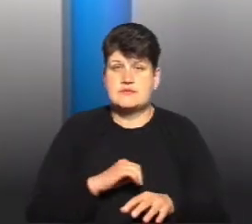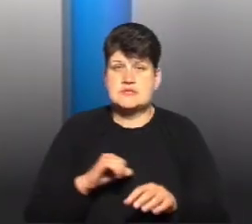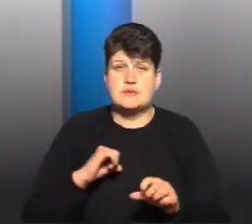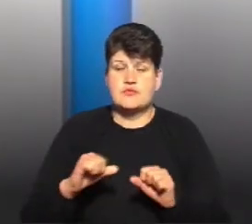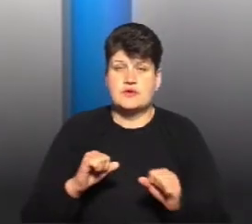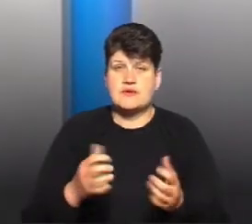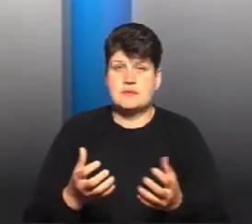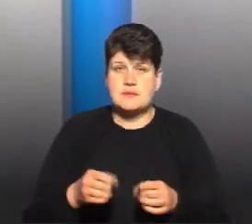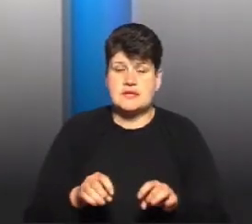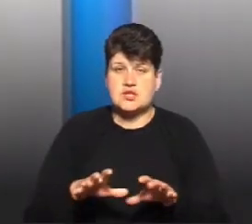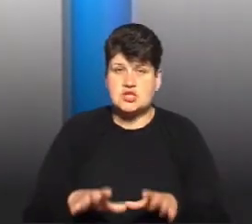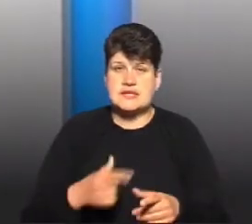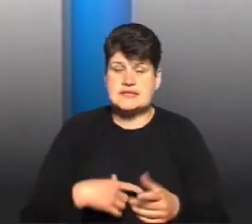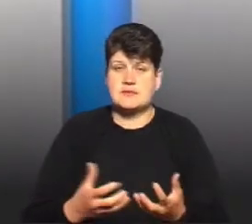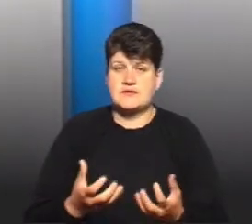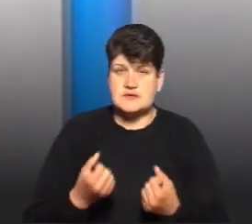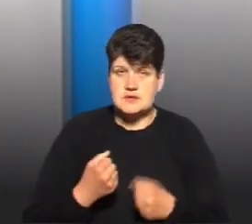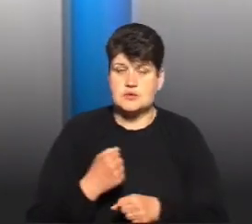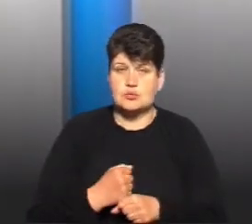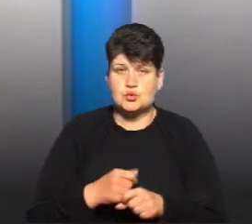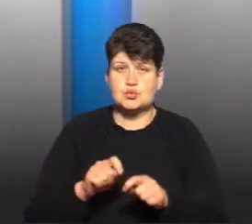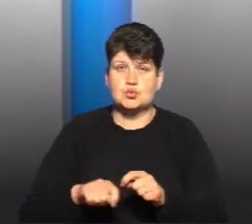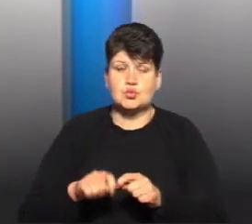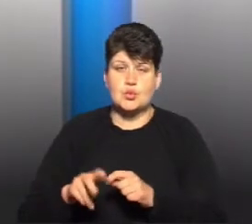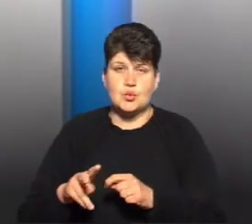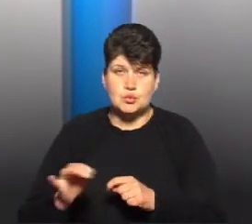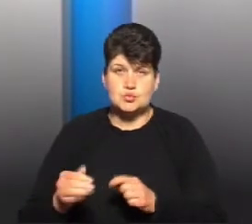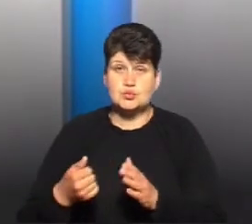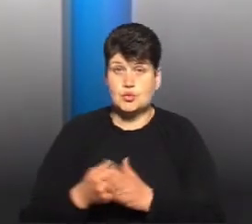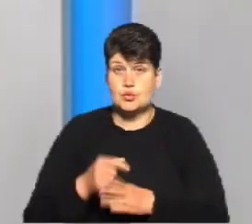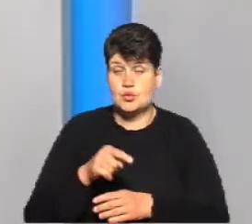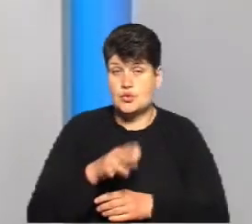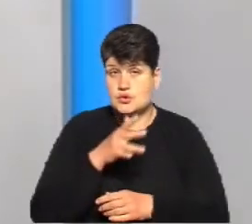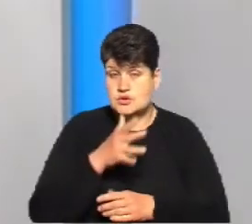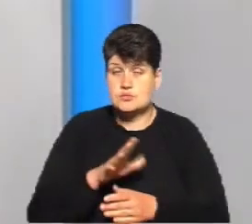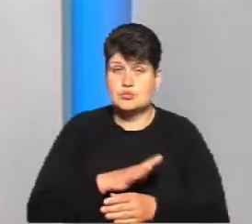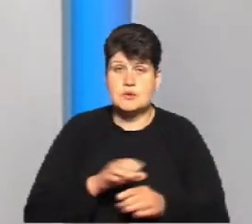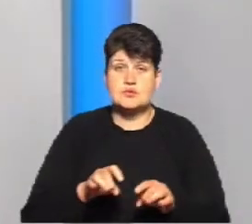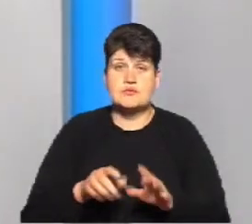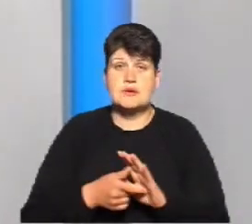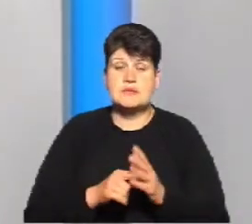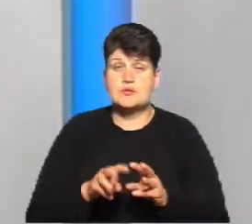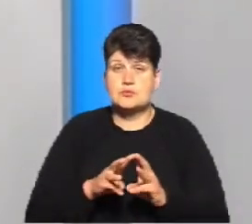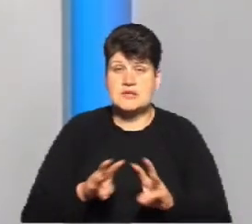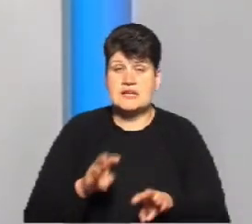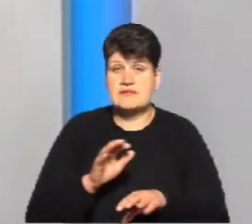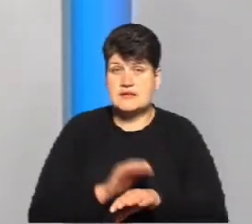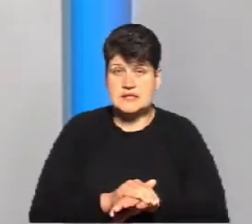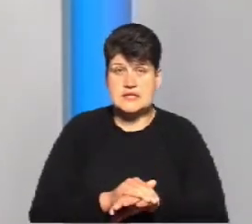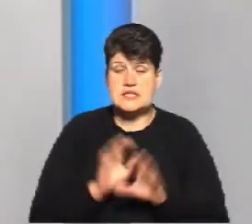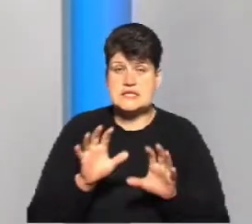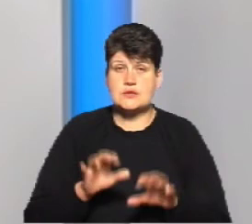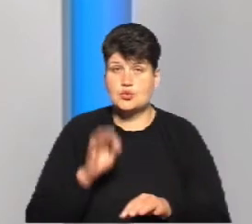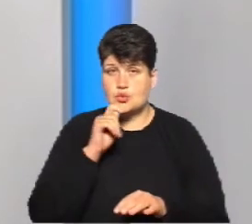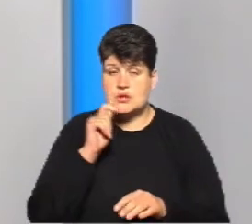себе перебрати функції такого контролю, то до того часу діяла постанова Кабінету міністрів України, яка і фактично закон України про місцеве самоврядування в